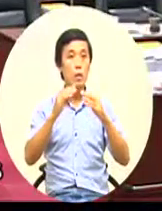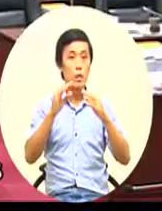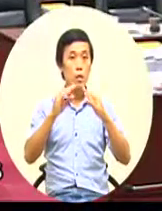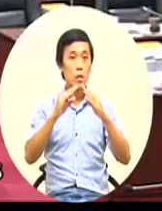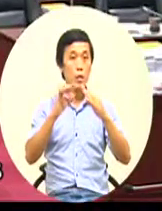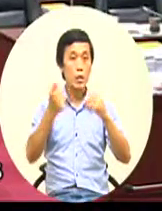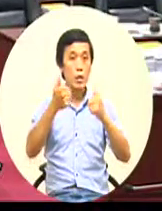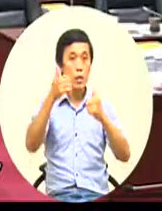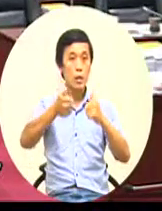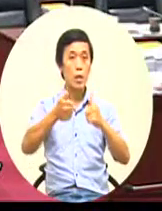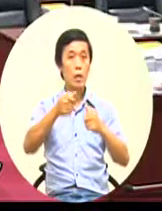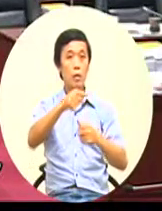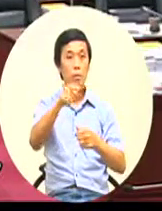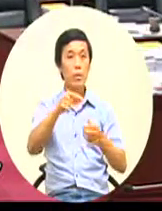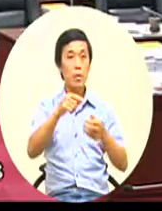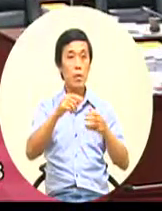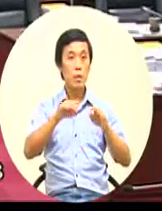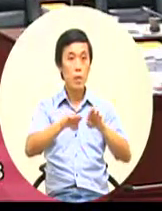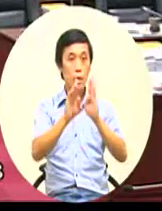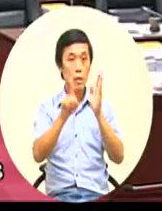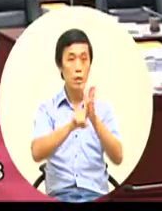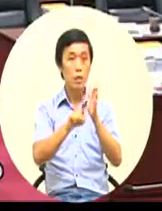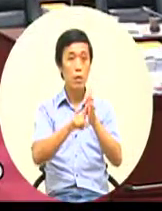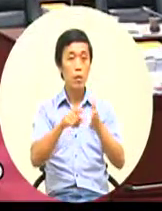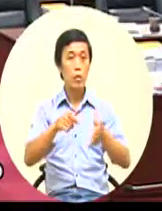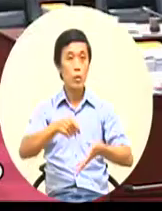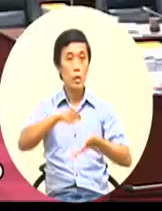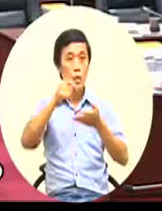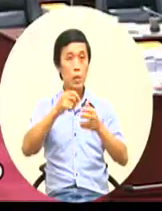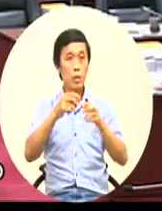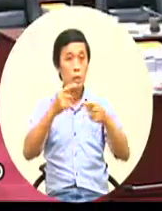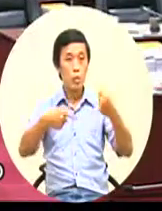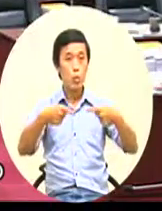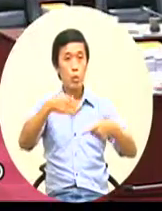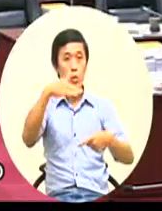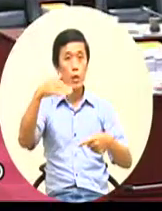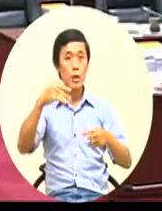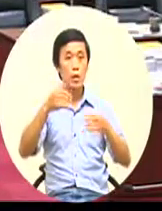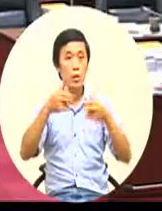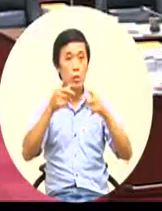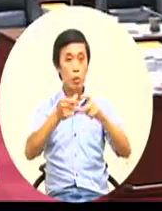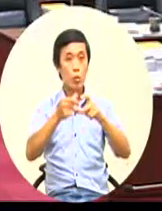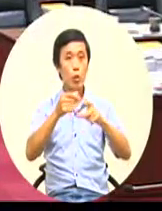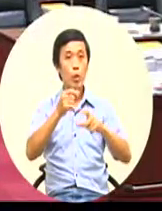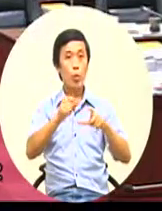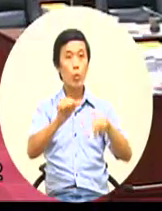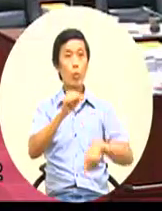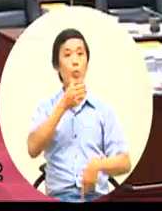了那个古山区，就是我们现在的五福路过去那个